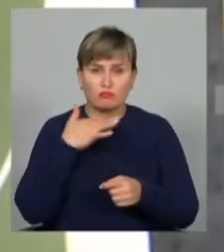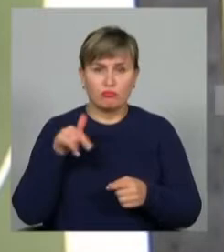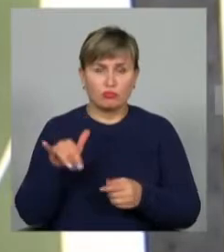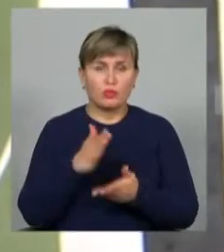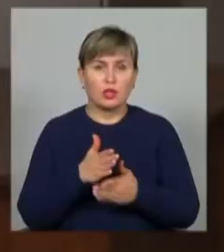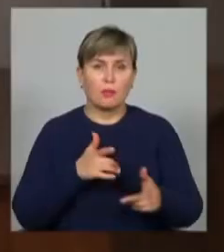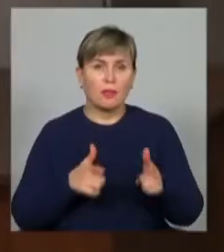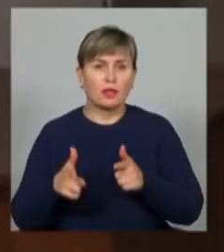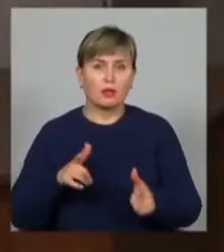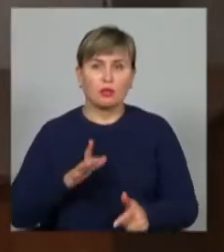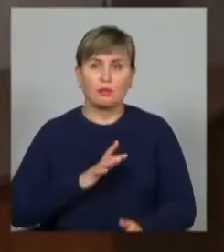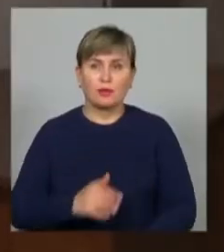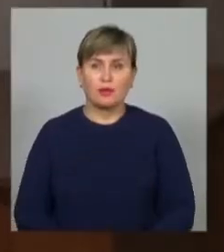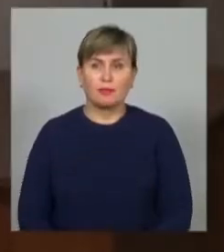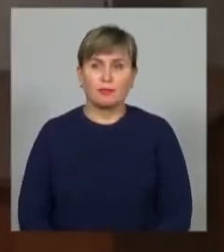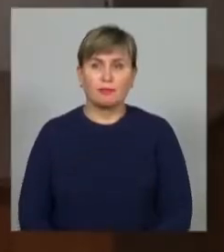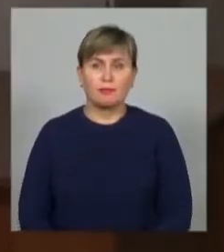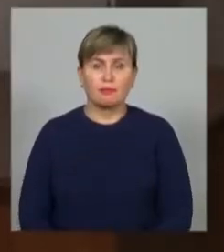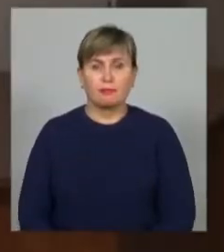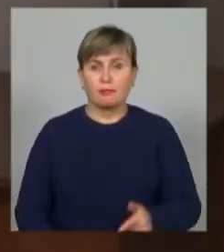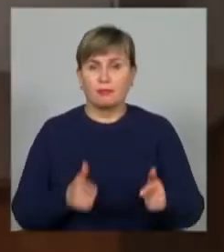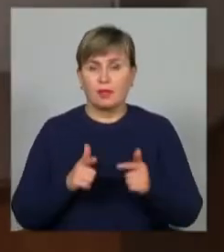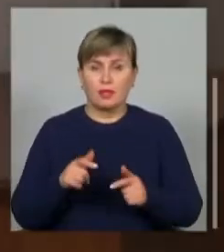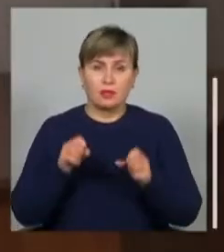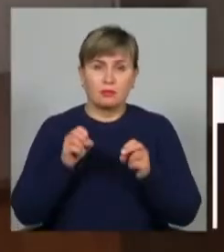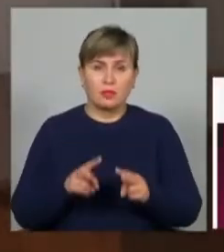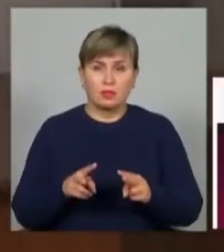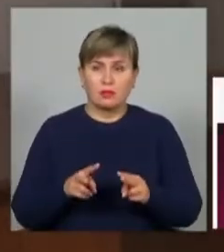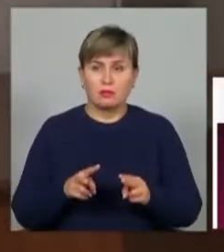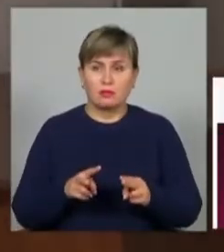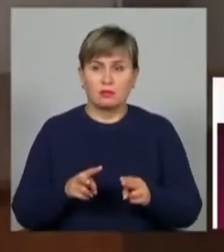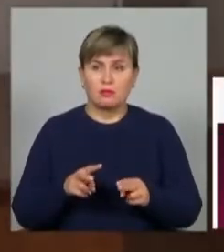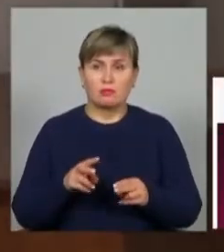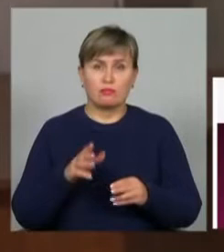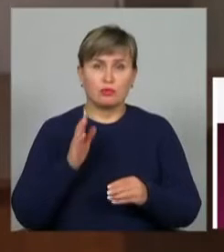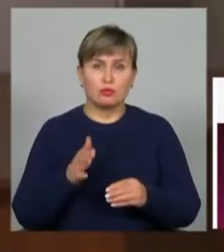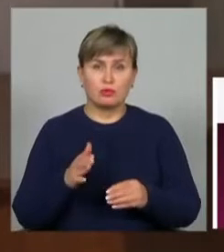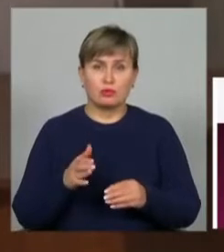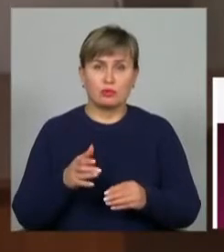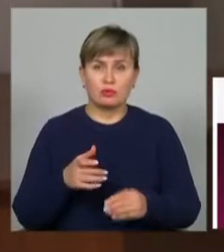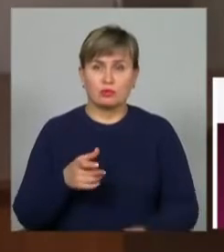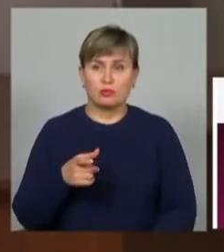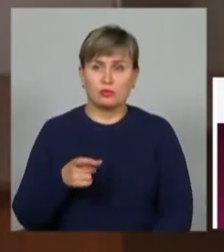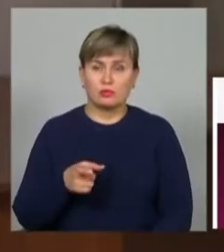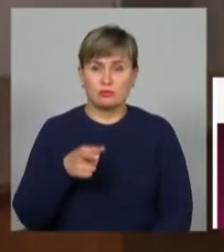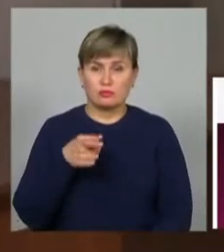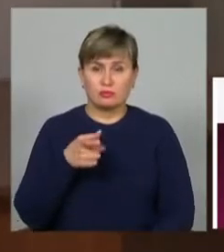их подготовке. Подготовленный специалист в области стрельбы, он будет держать положение,